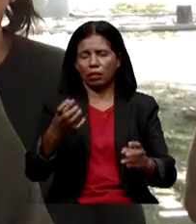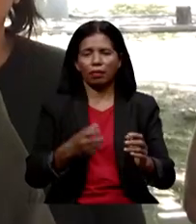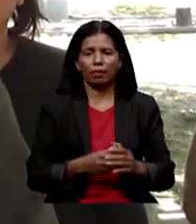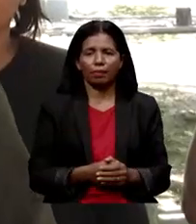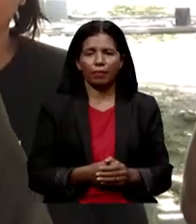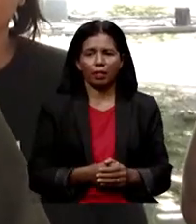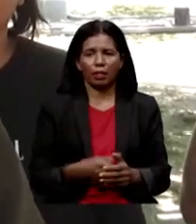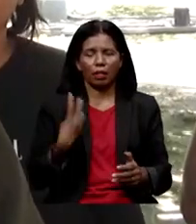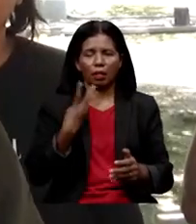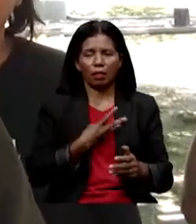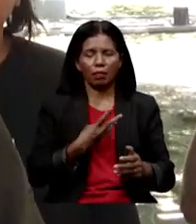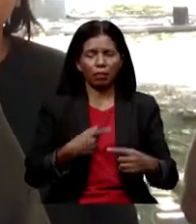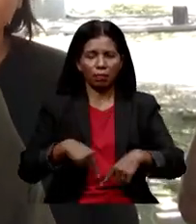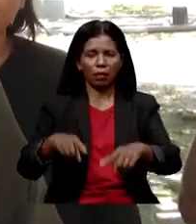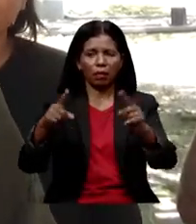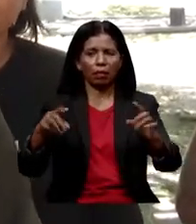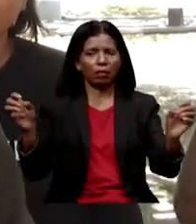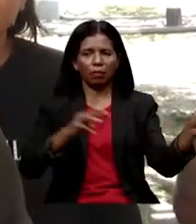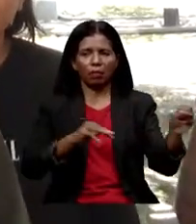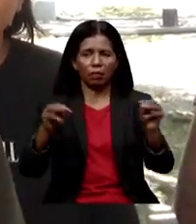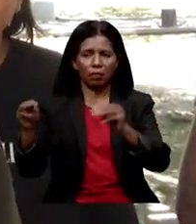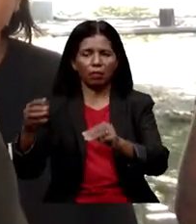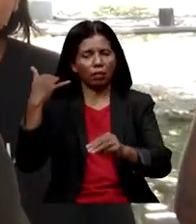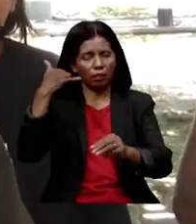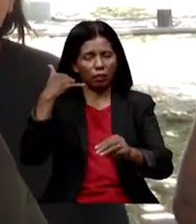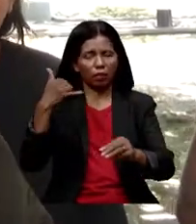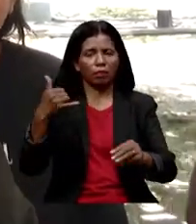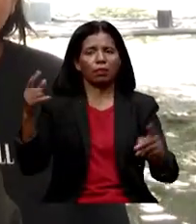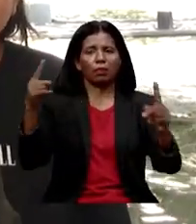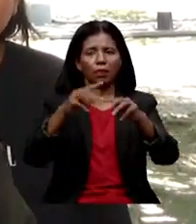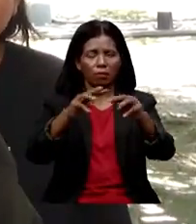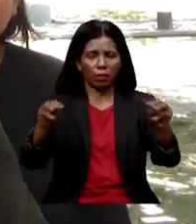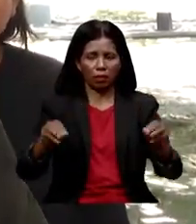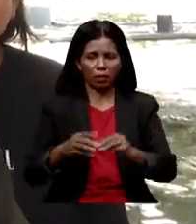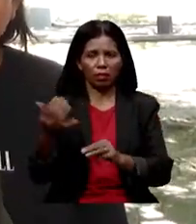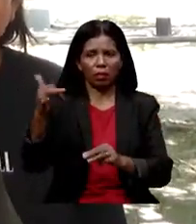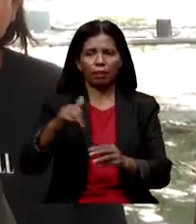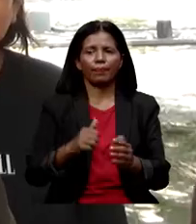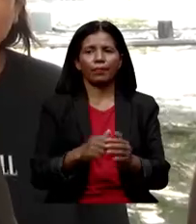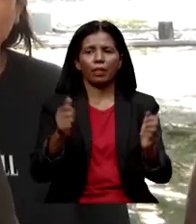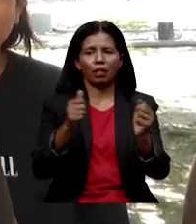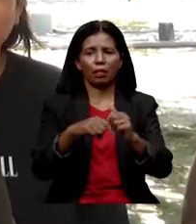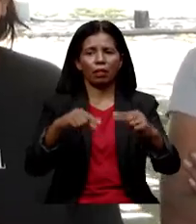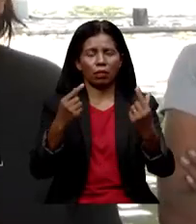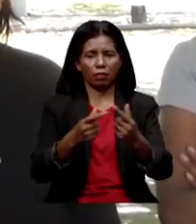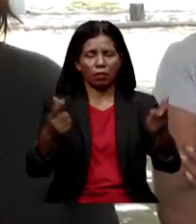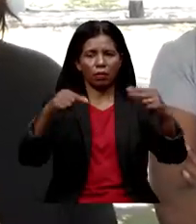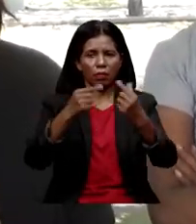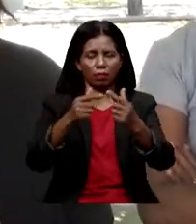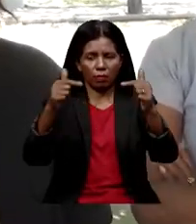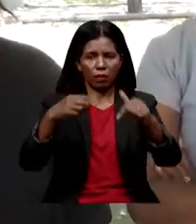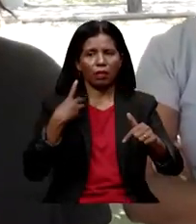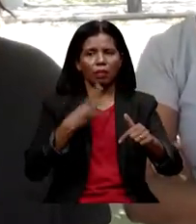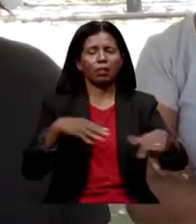kekerasan ini kalau ami ma maksira la coi muda kan ami bela kontak tuh basira be municipu ho kipu patroli mai ami di